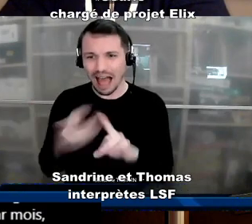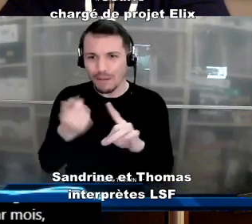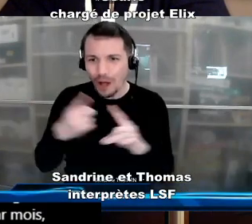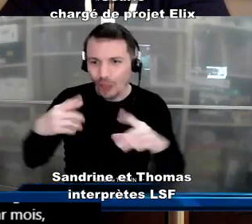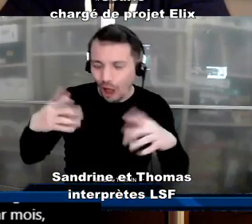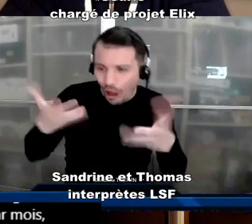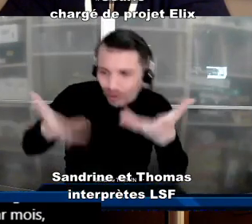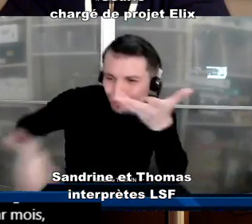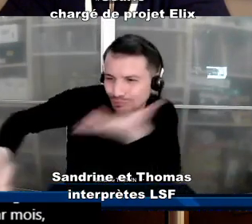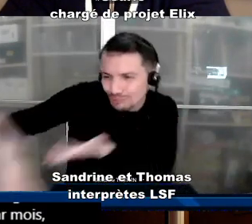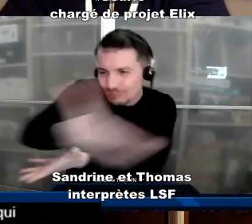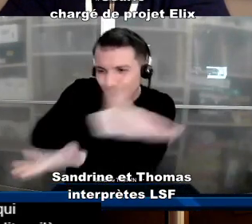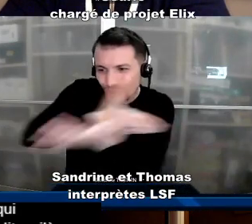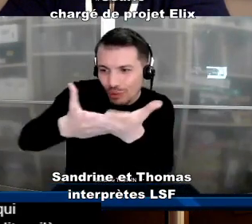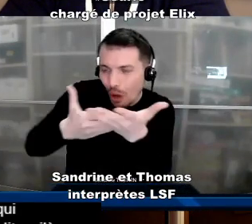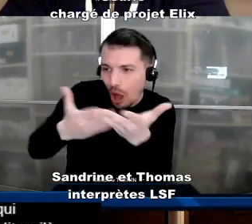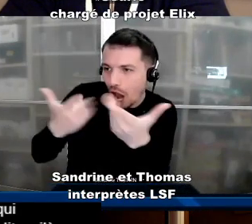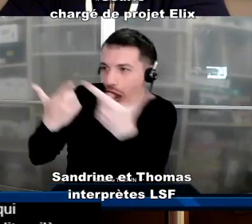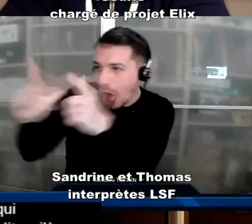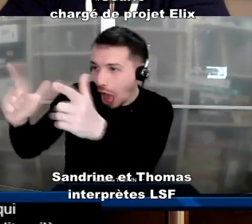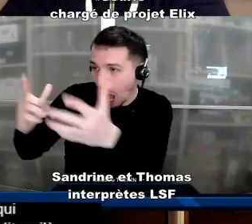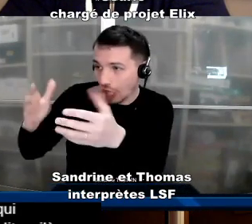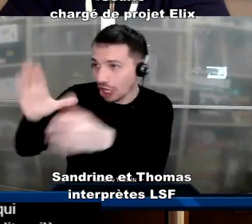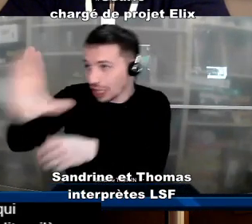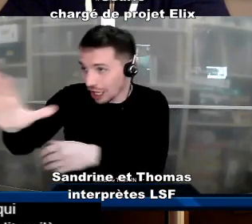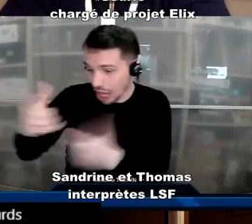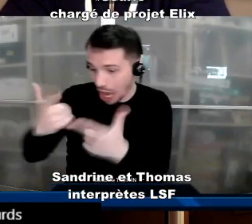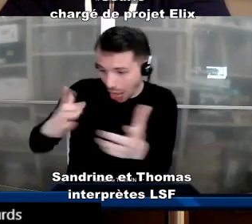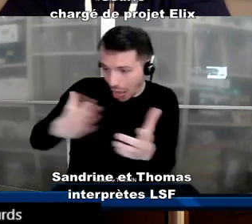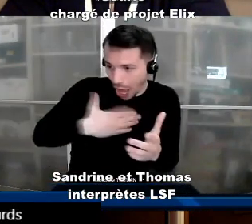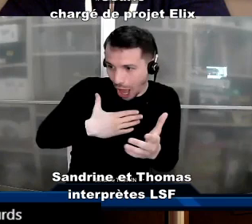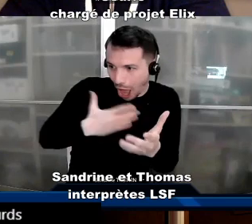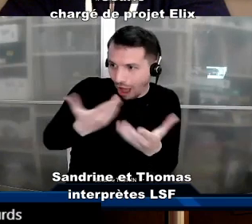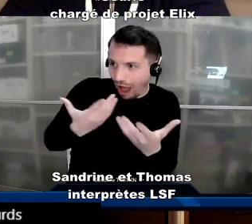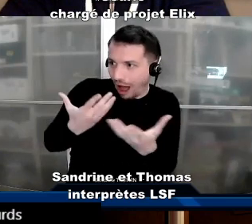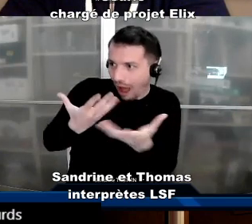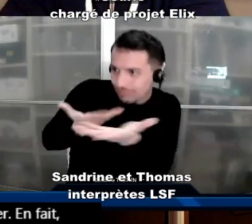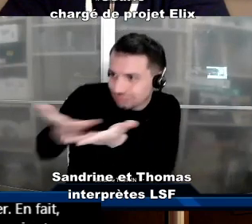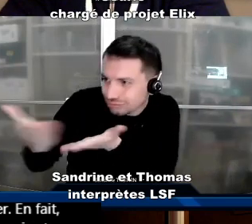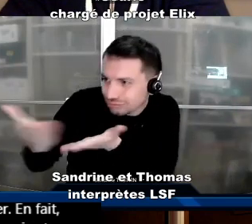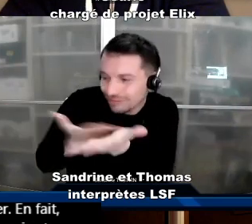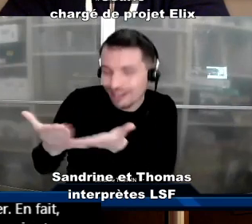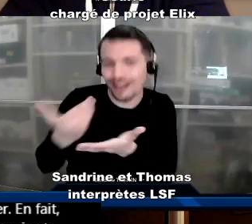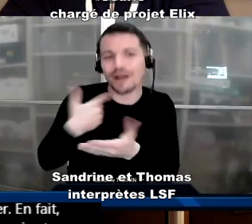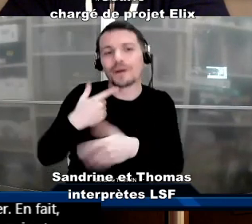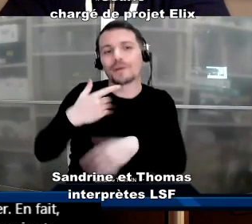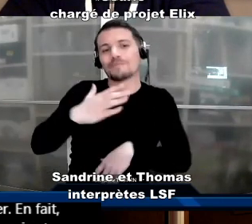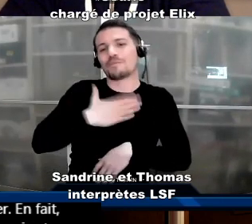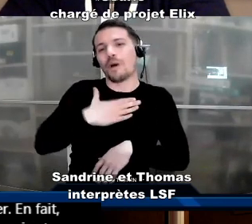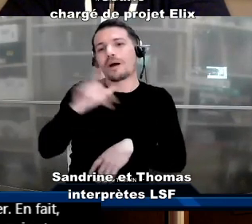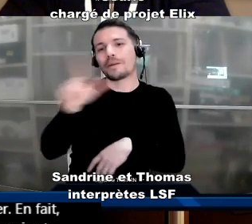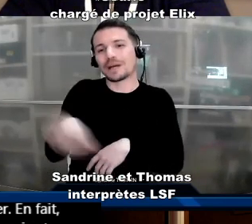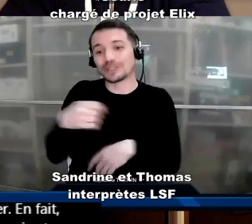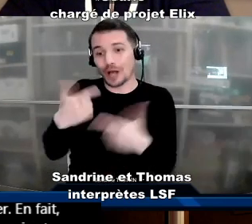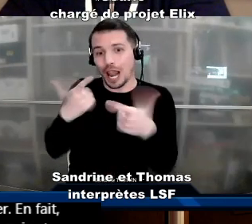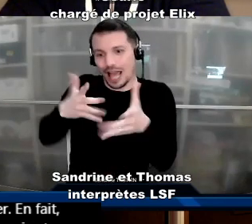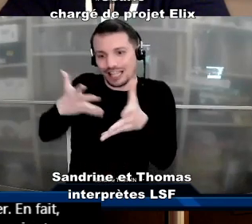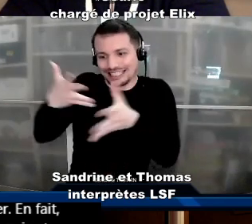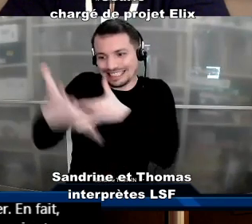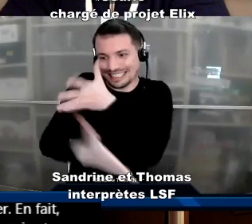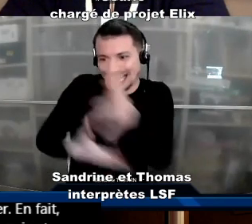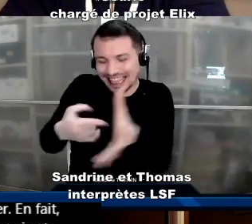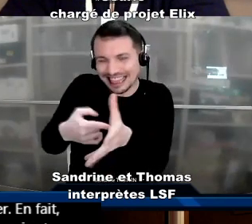accès à une autre langue qui est... Voilà, moi je défends la langue des signes pour plein de raisons, mais